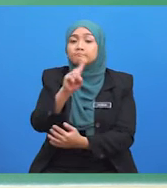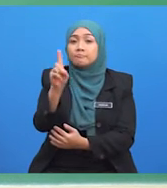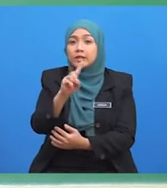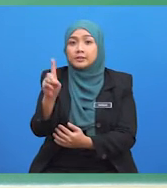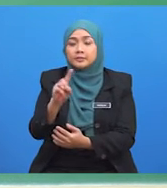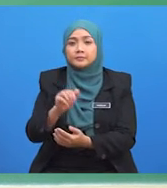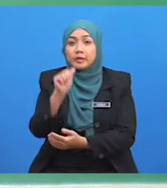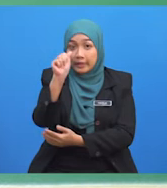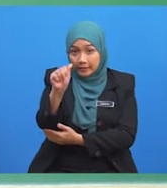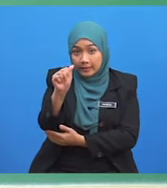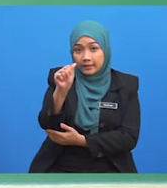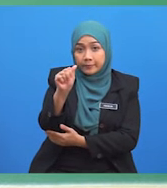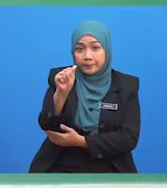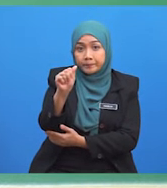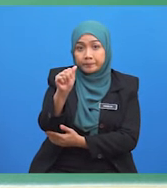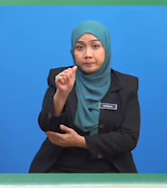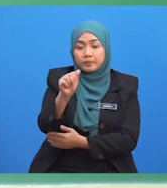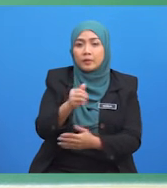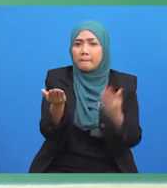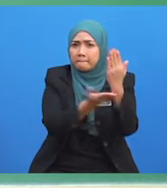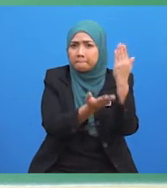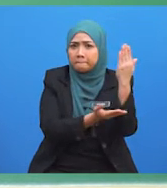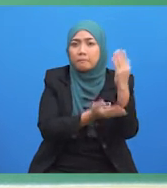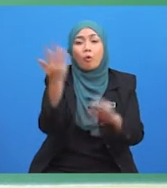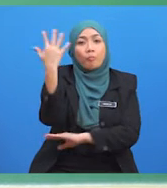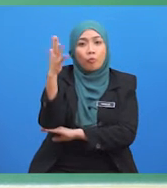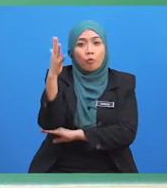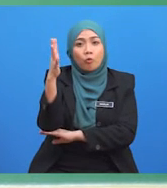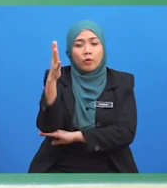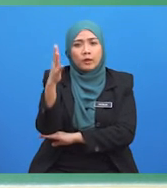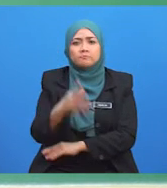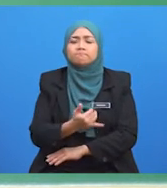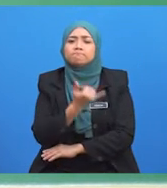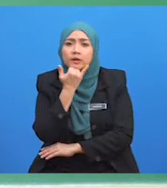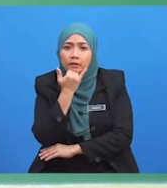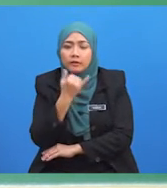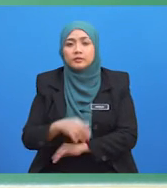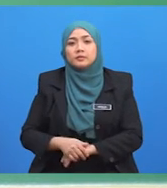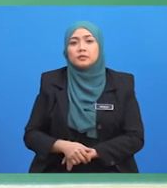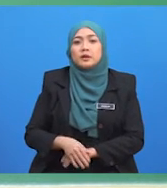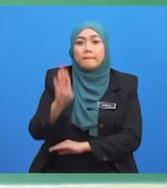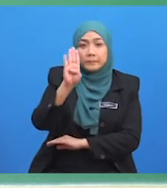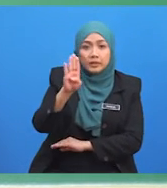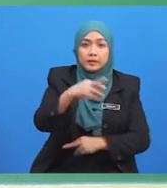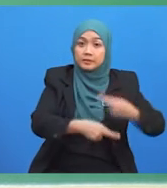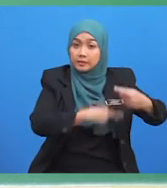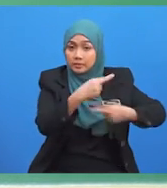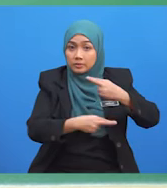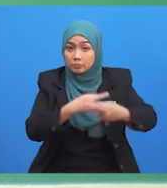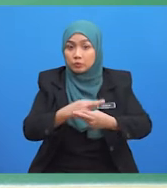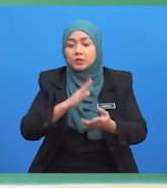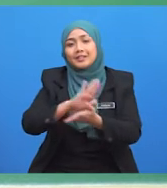adalah A. Penebangan pokok secara haram, B. Kitar semula